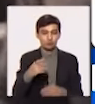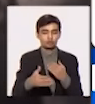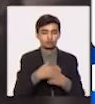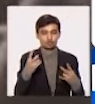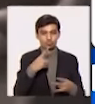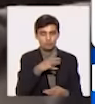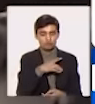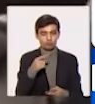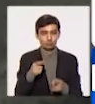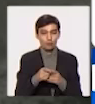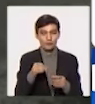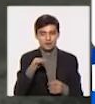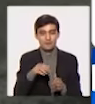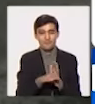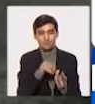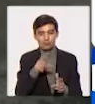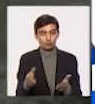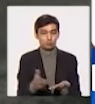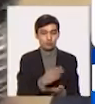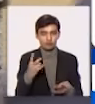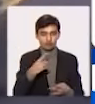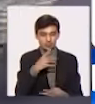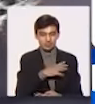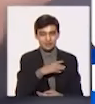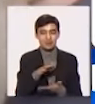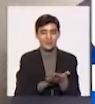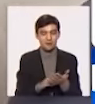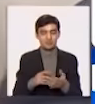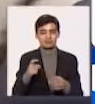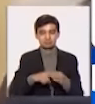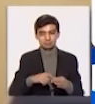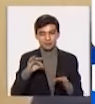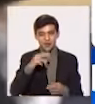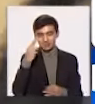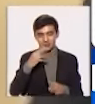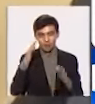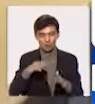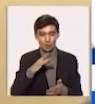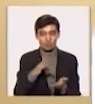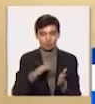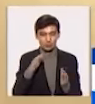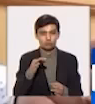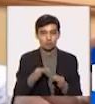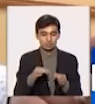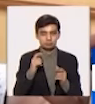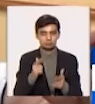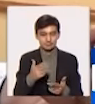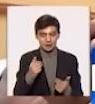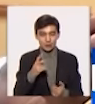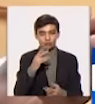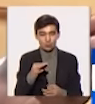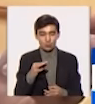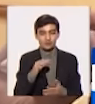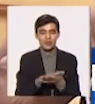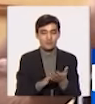тартып, депутаттық мандатын айыруды сұрап отыр. Арыздың тіркелгенін Нұрсұлтандағы Есіл аудандық соты да растады, бірақ тергелу үшін